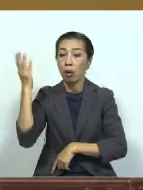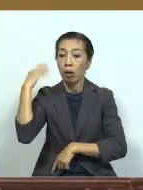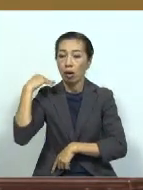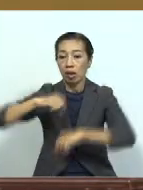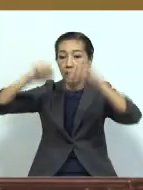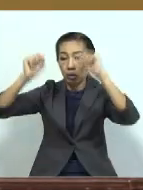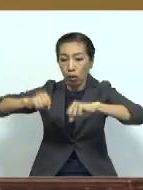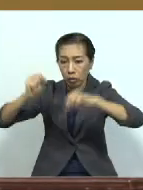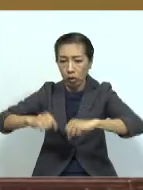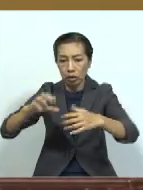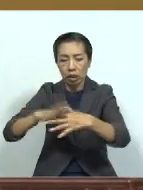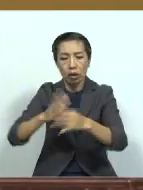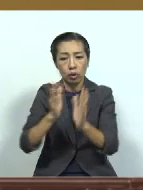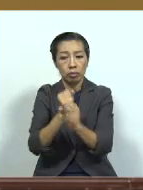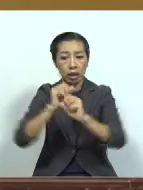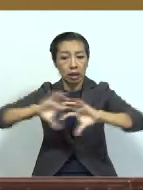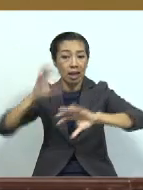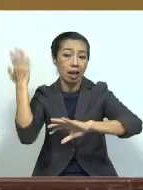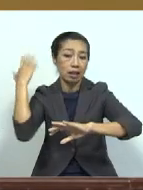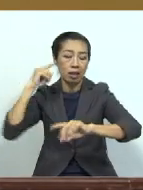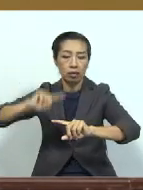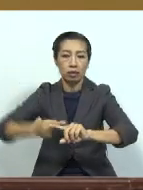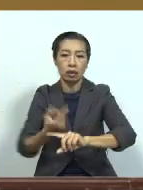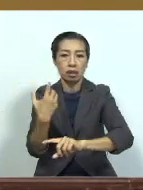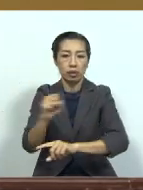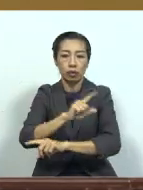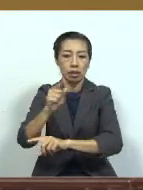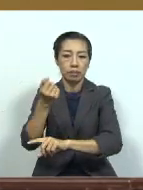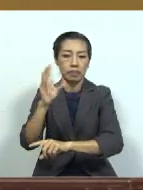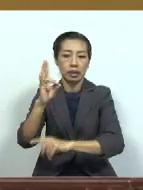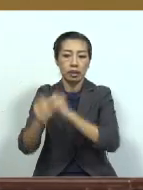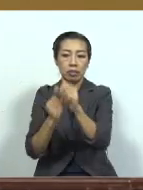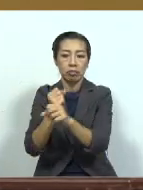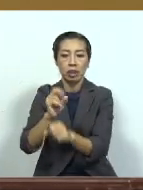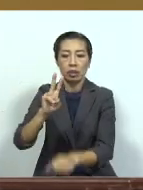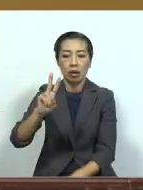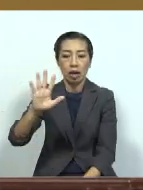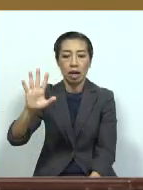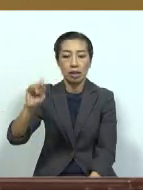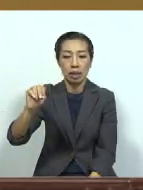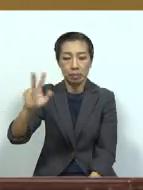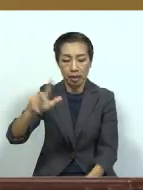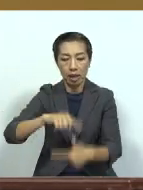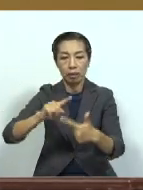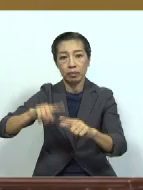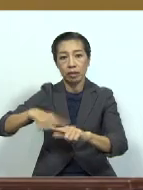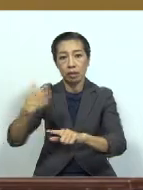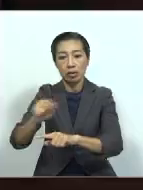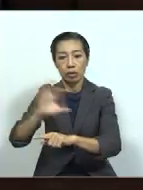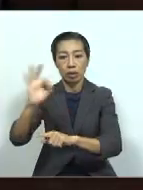วกับแนวทางปฏิบัติของข้าราชการเมื่อวันที่17ตุลาคม2543วันที่9ตุลา